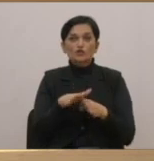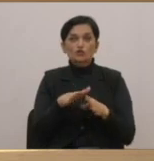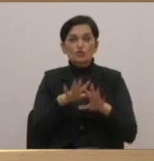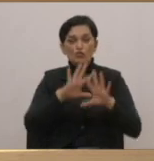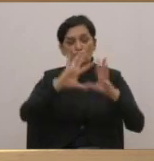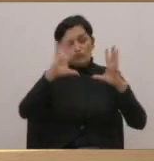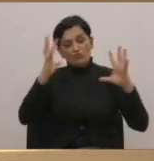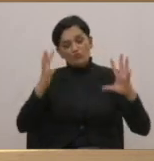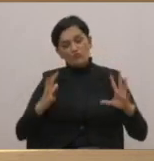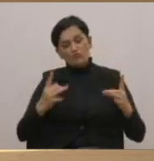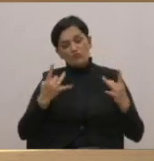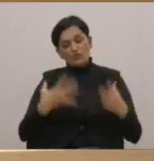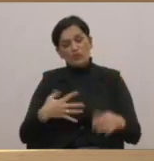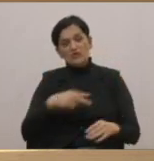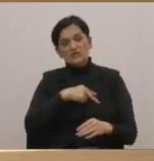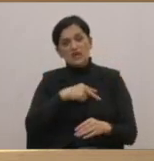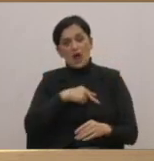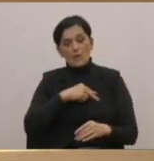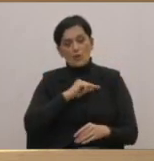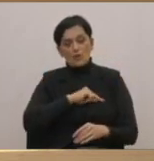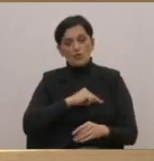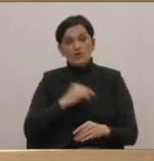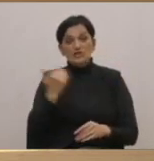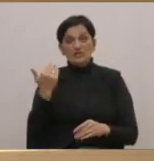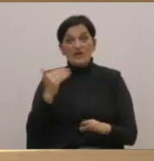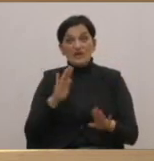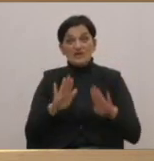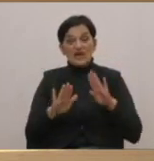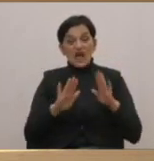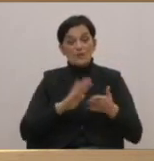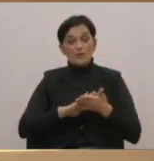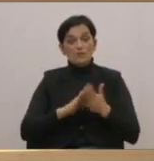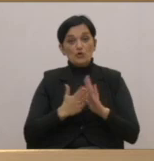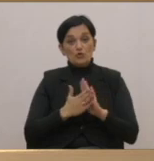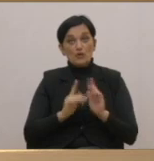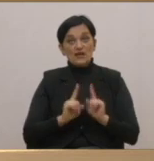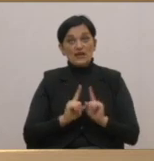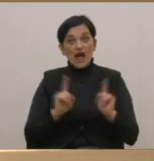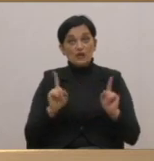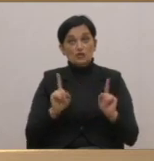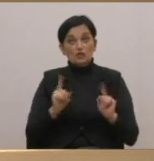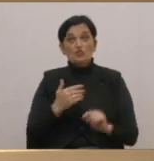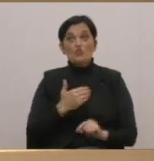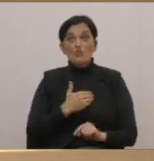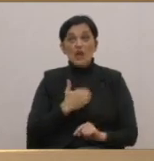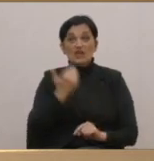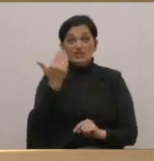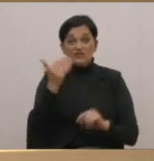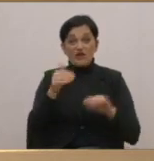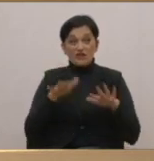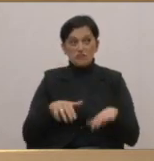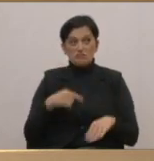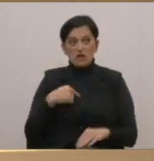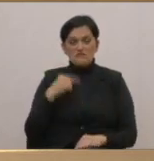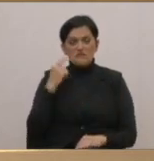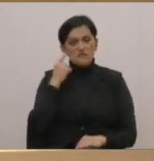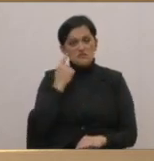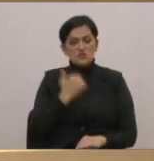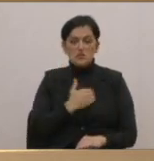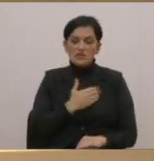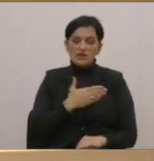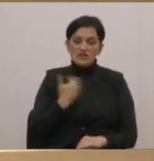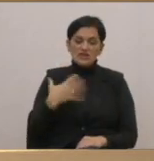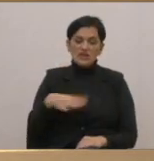ვაქციეთ პარლამენტო მუშაობა თქვენი ხელმძღვანელობის პირობებში განსაკუთრებით. ხო და მე თქვენს ადგილას ვიფიქრებდი ამაზე, მინდა თუ არა